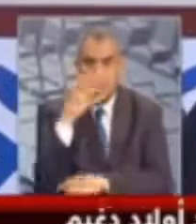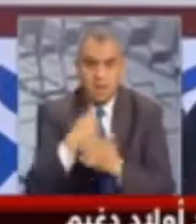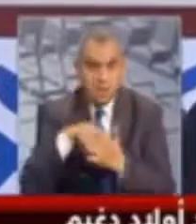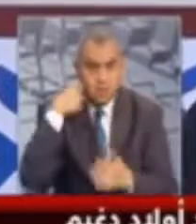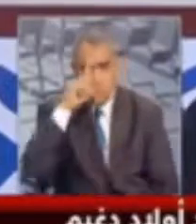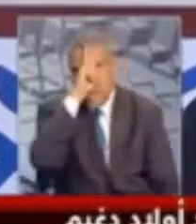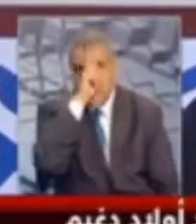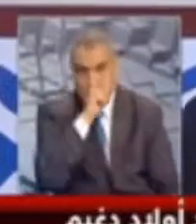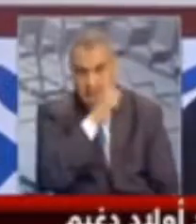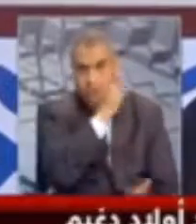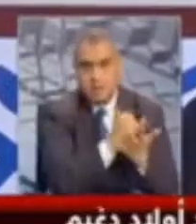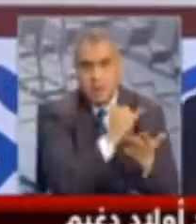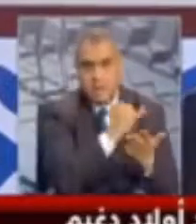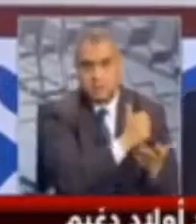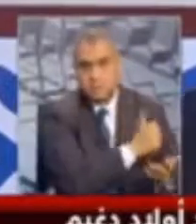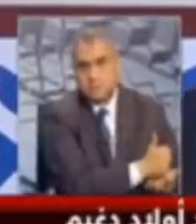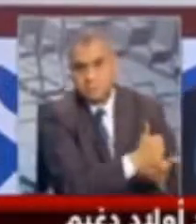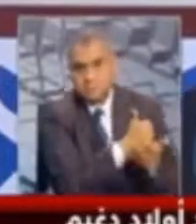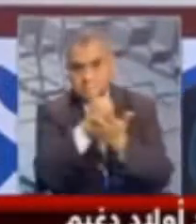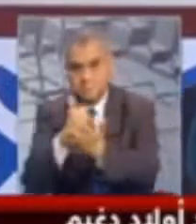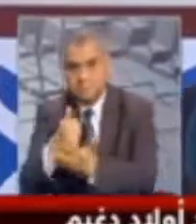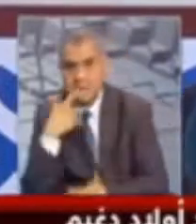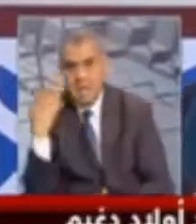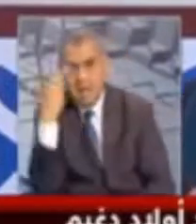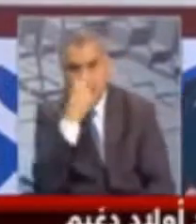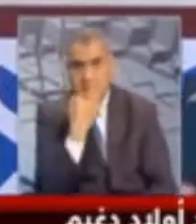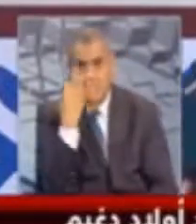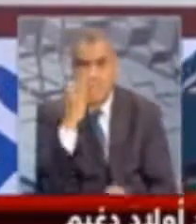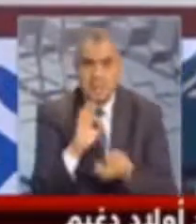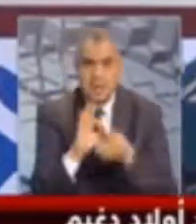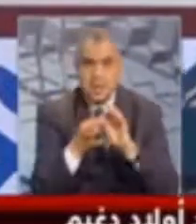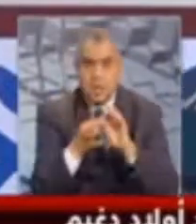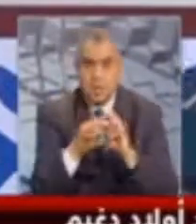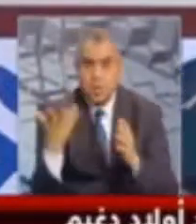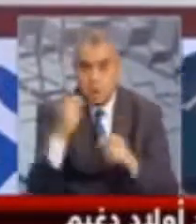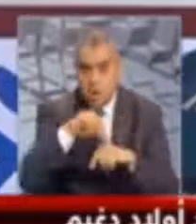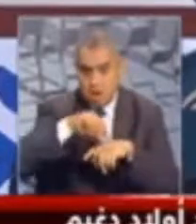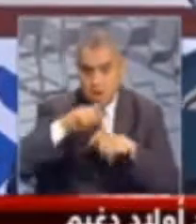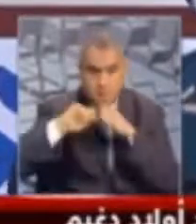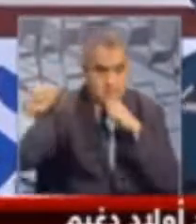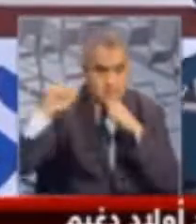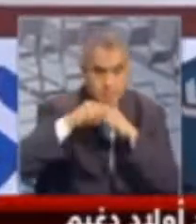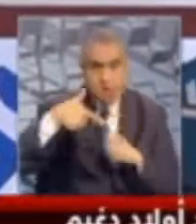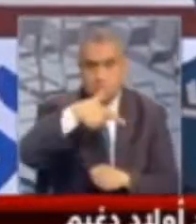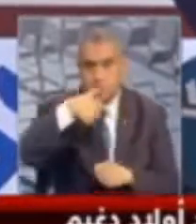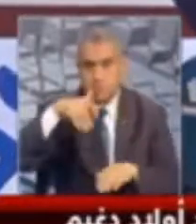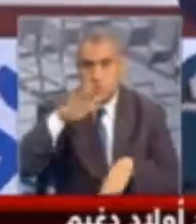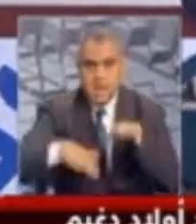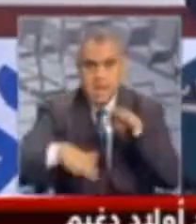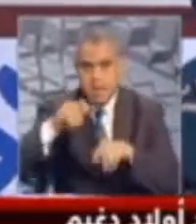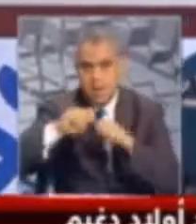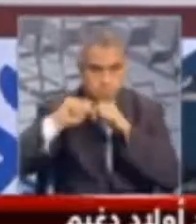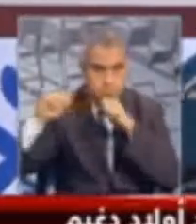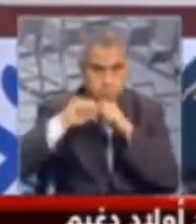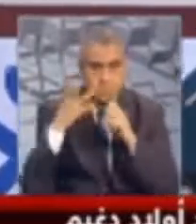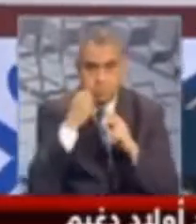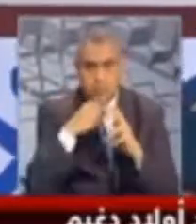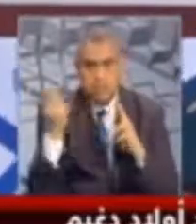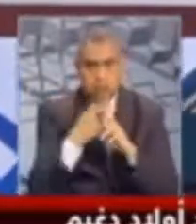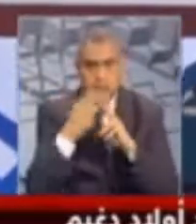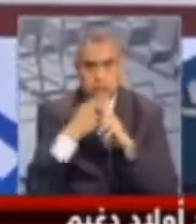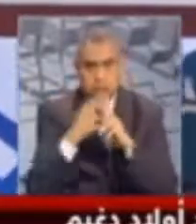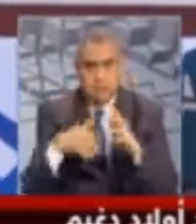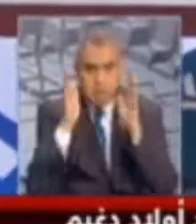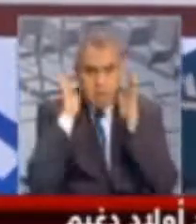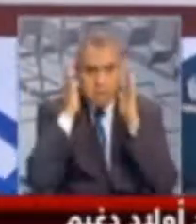الأوقاف بتكلفة بلغت حوالي 3 مليون جنيه على مساحة 600 متر، بيسع عدد كبير كده من